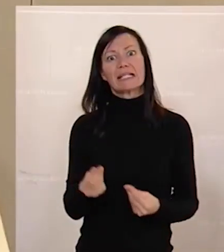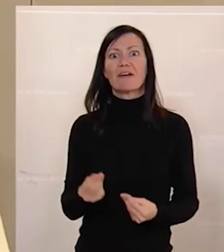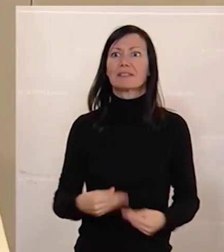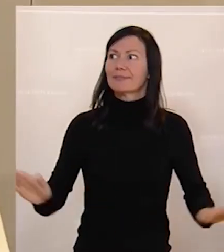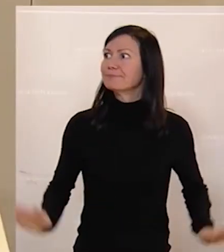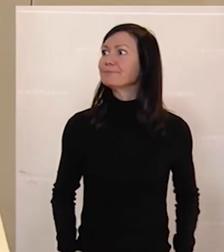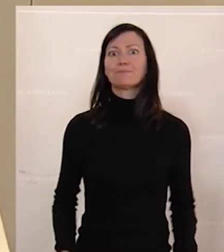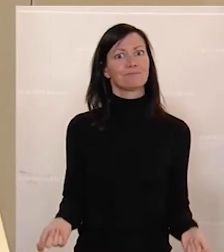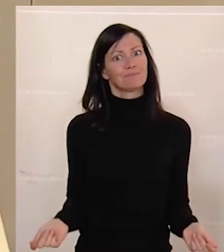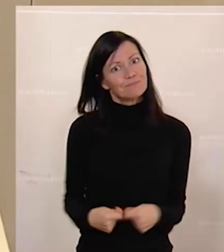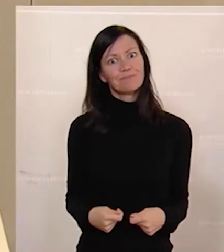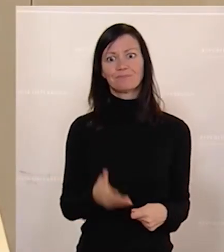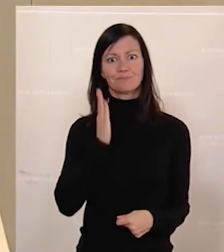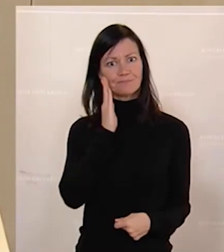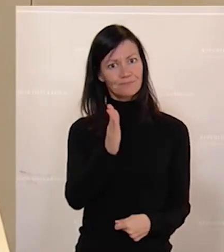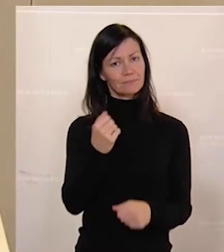wunderbar.